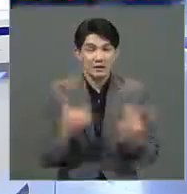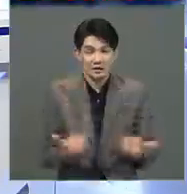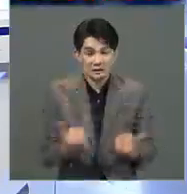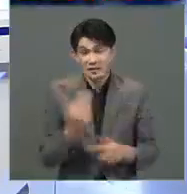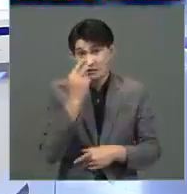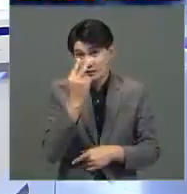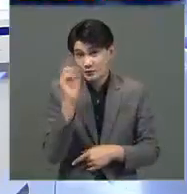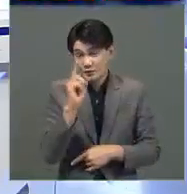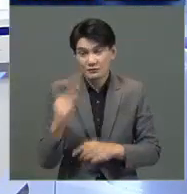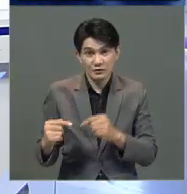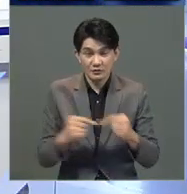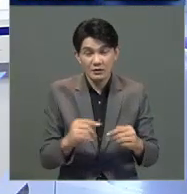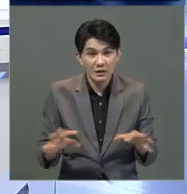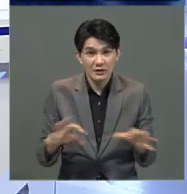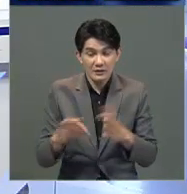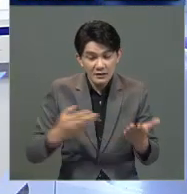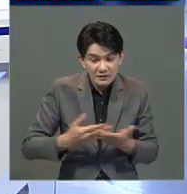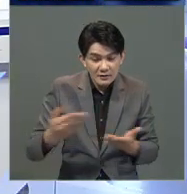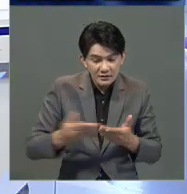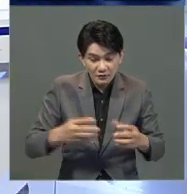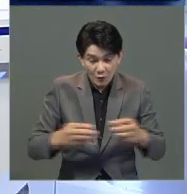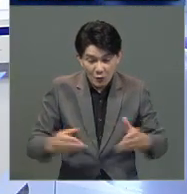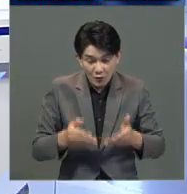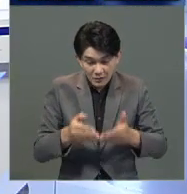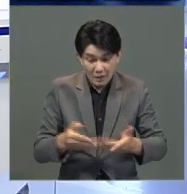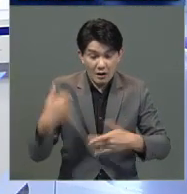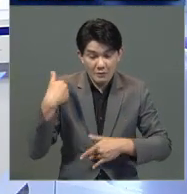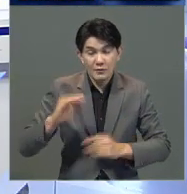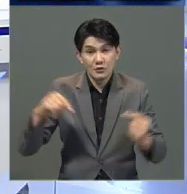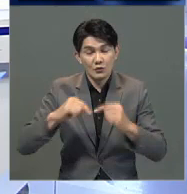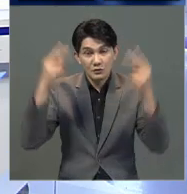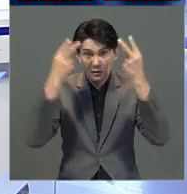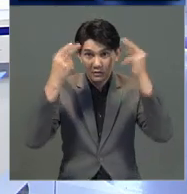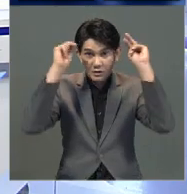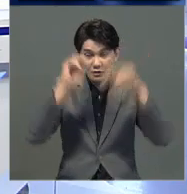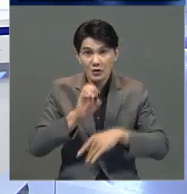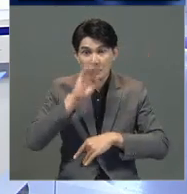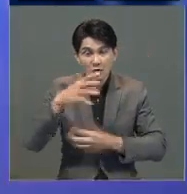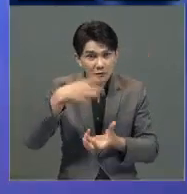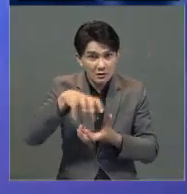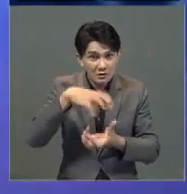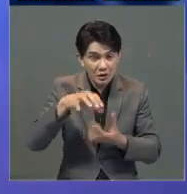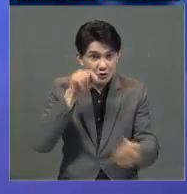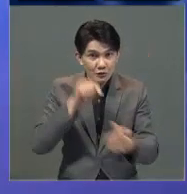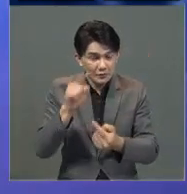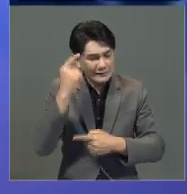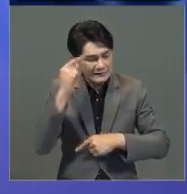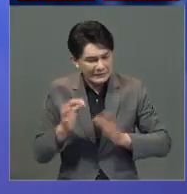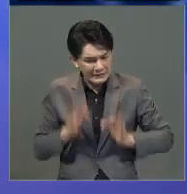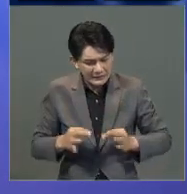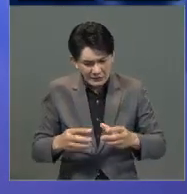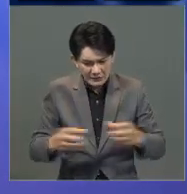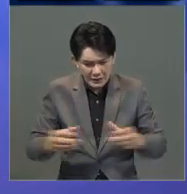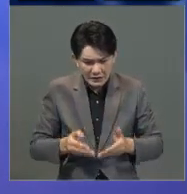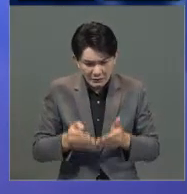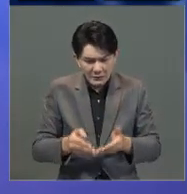เนื้อหาช่วงนี้ดูประเด็นต่อเนื่องเรื่องของการจัดซื้อเรือดำน้ำนะคะกรณีที่นายกรัฐมนตรีออกมาเปิดเผยเรื่องของการตัดสินใจ